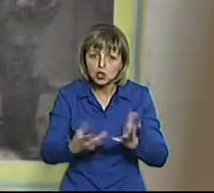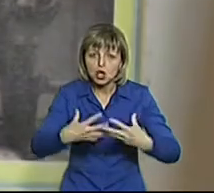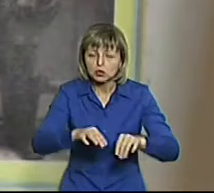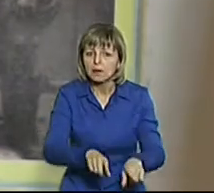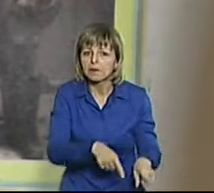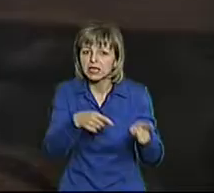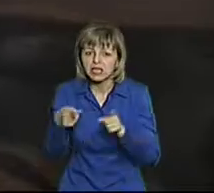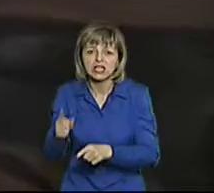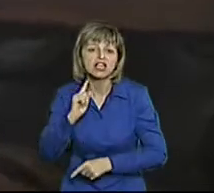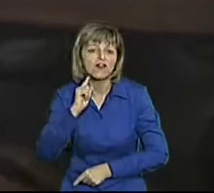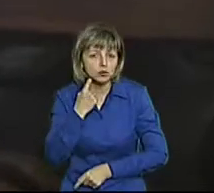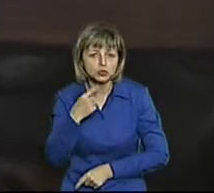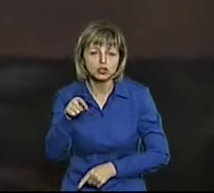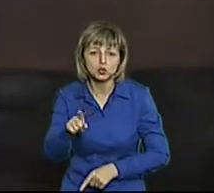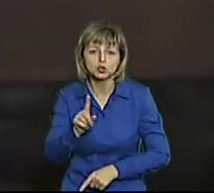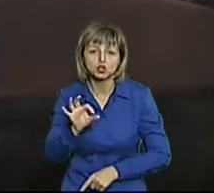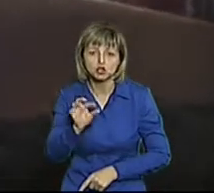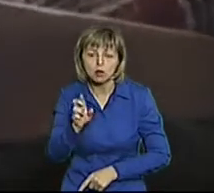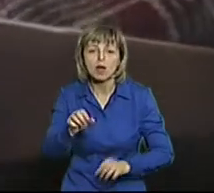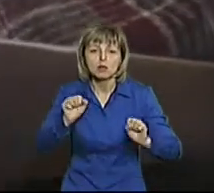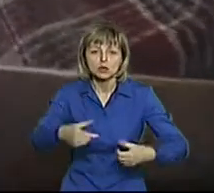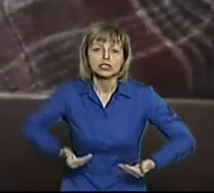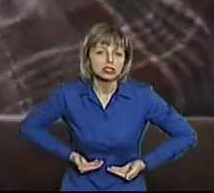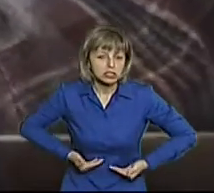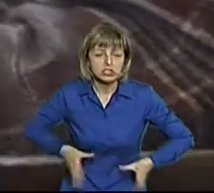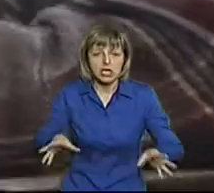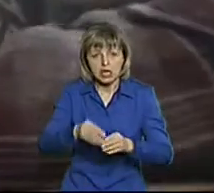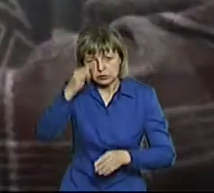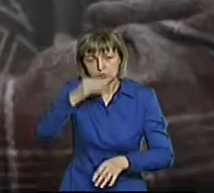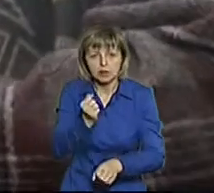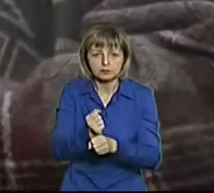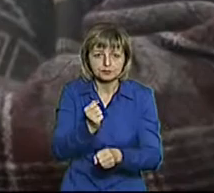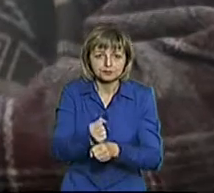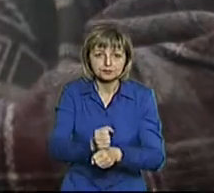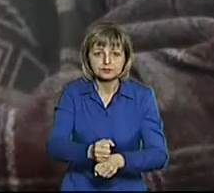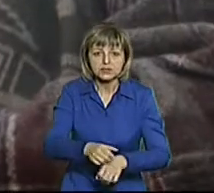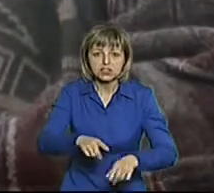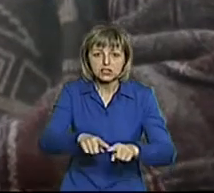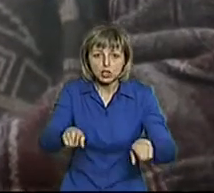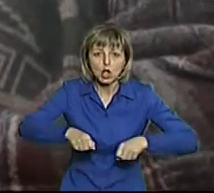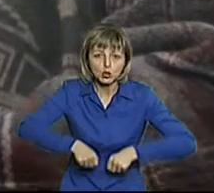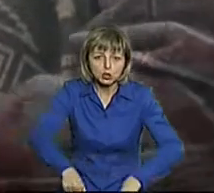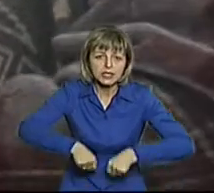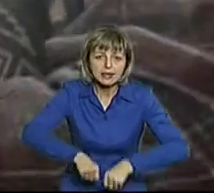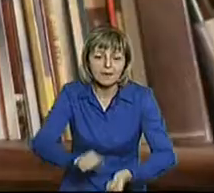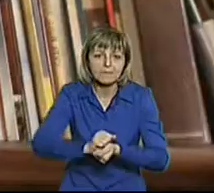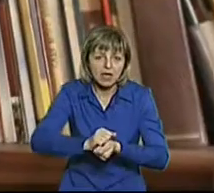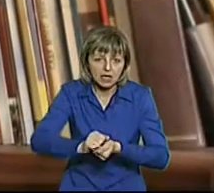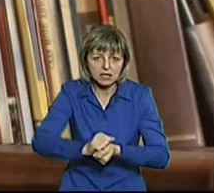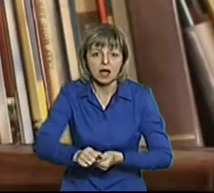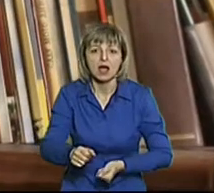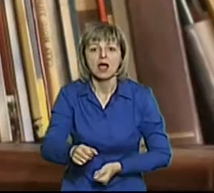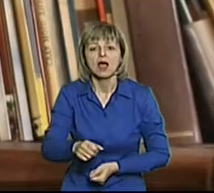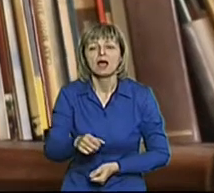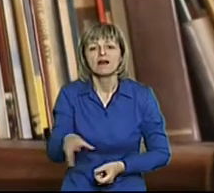родина переїхала до Луцька. Тут, аби вижити разом з батьком, виготовляв дошки для прання. Батько та матір, каже Ростислав Миронович,